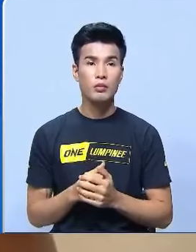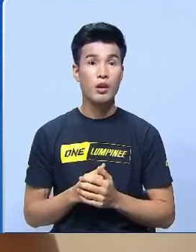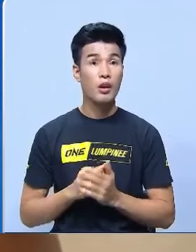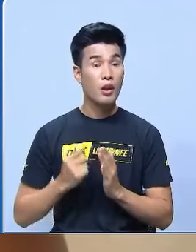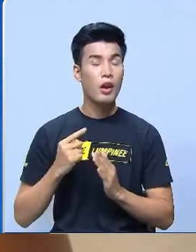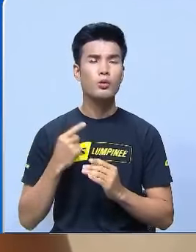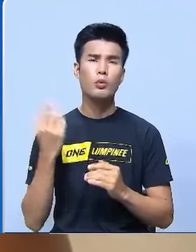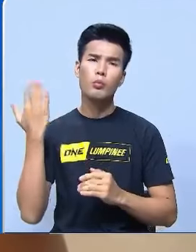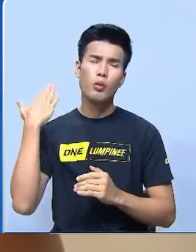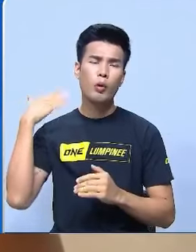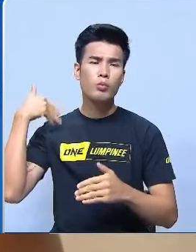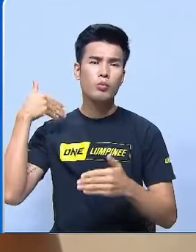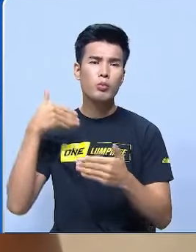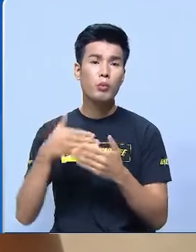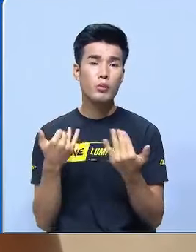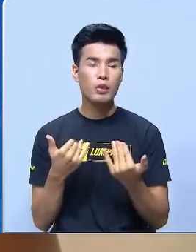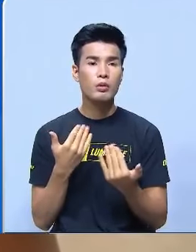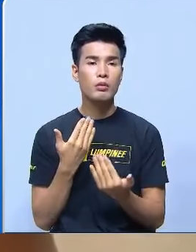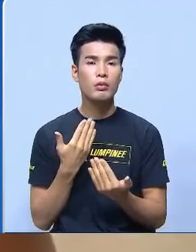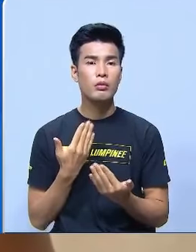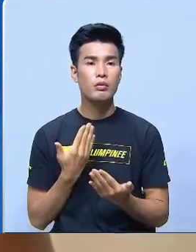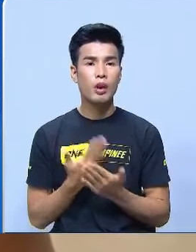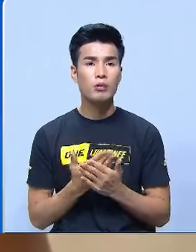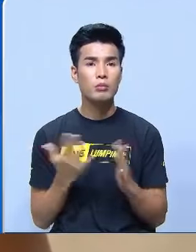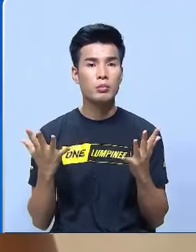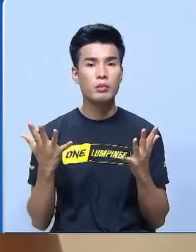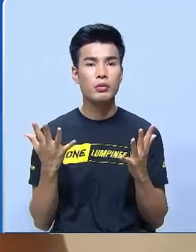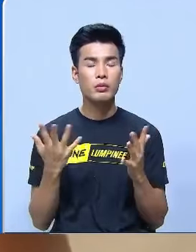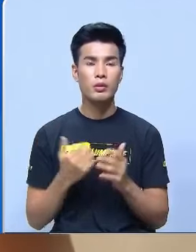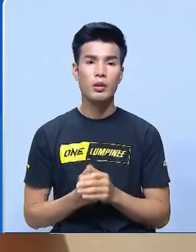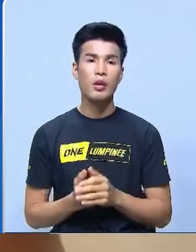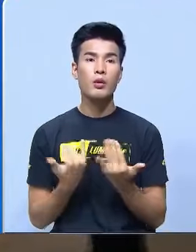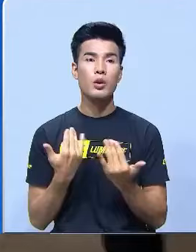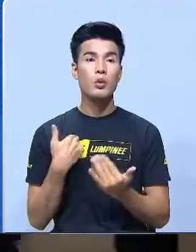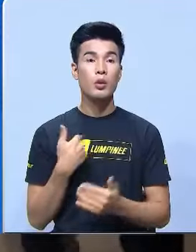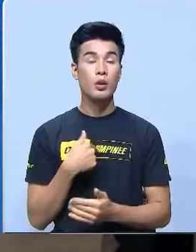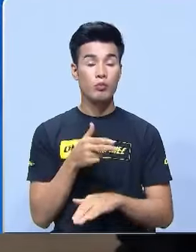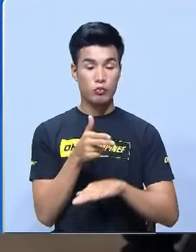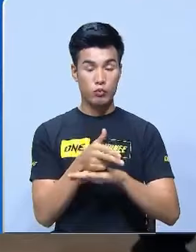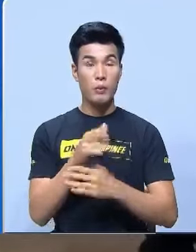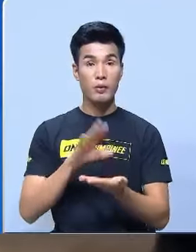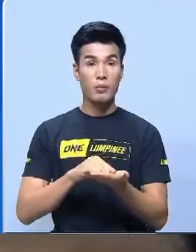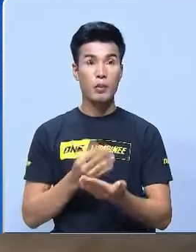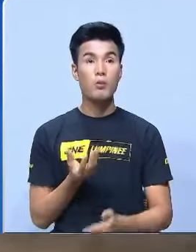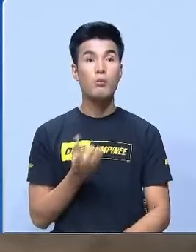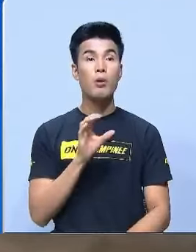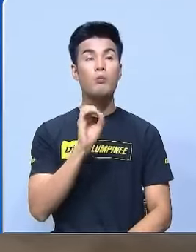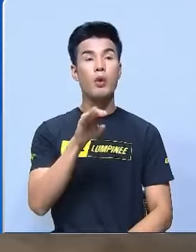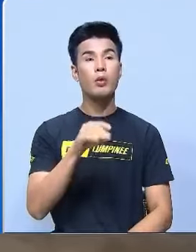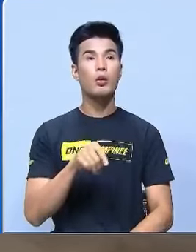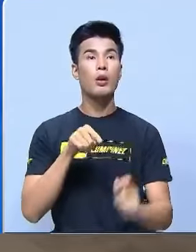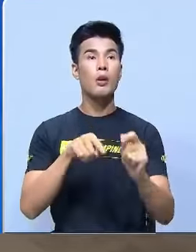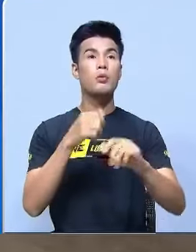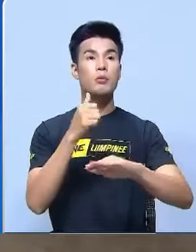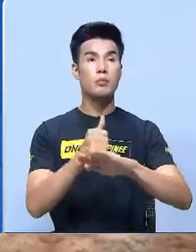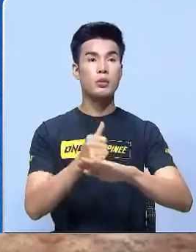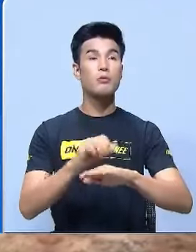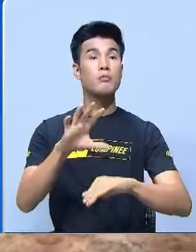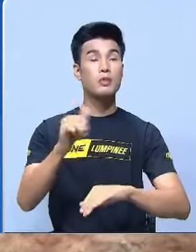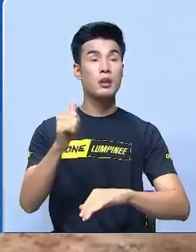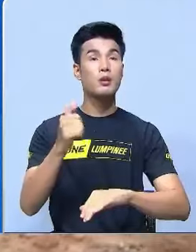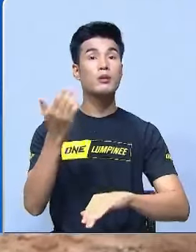พรรษามานี่อ่ะก็มีคนเอาเรื่องของคุณป้าเไปแจ้งทางในอำเภอเมืองนครราชสีมาคุณสุพจน์